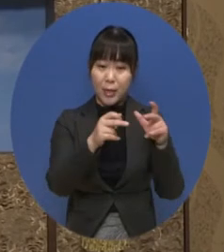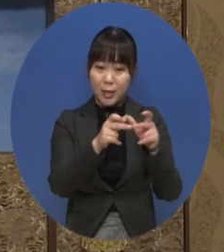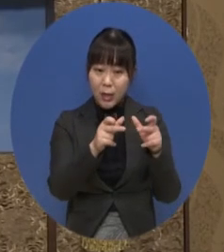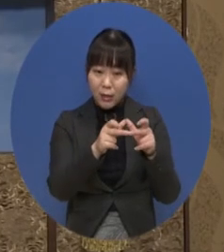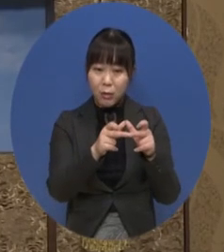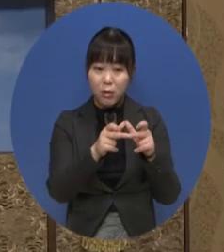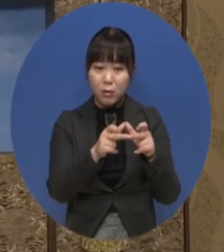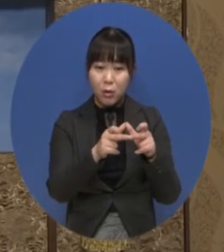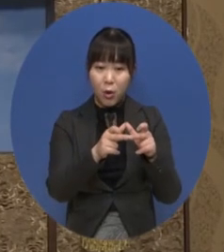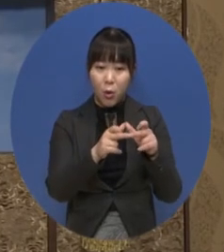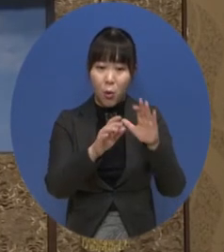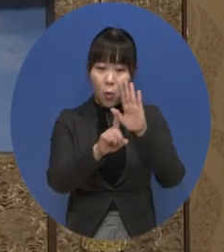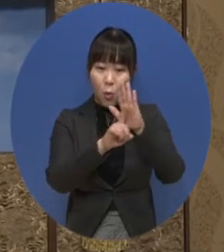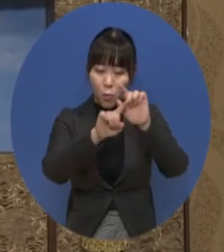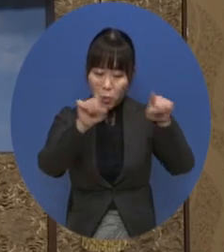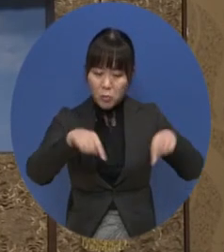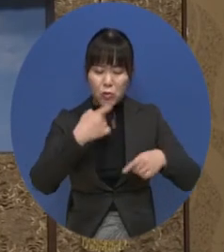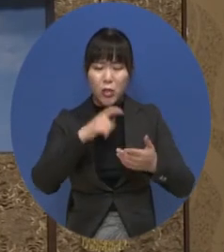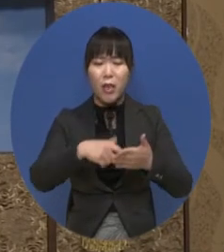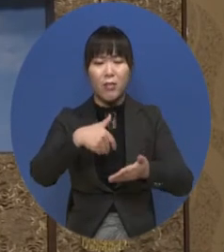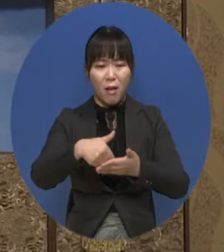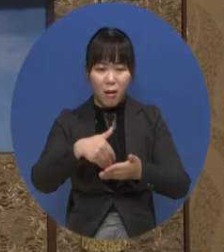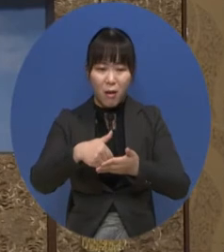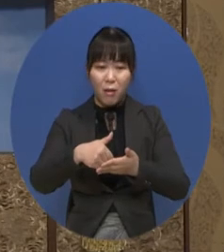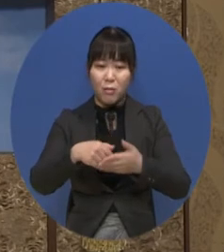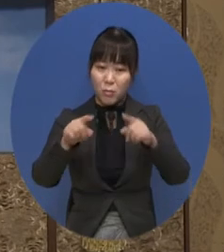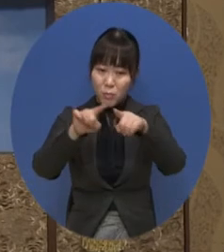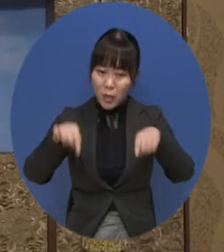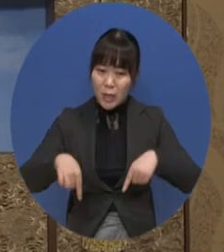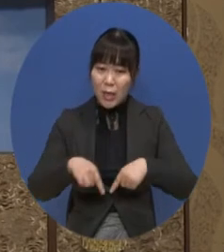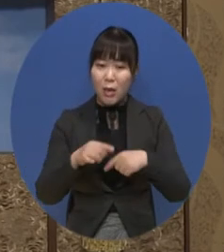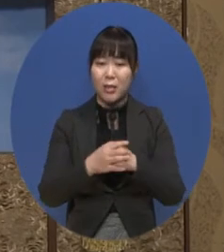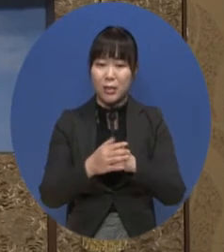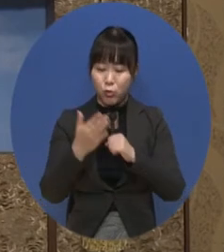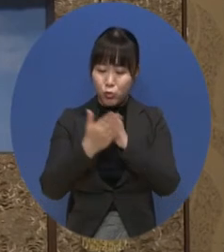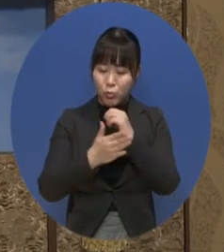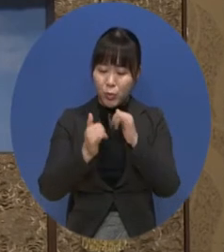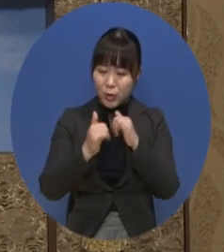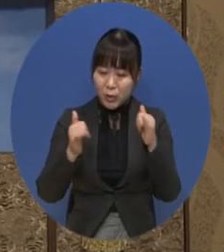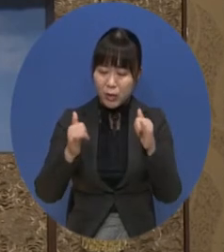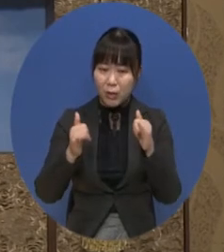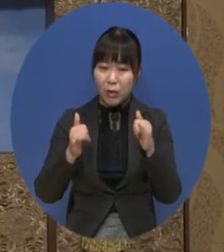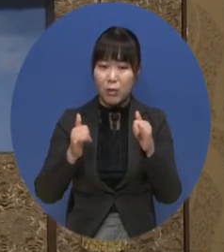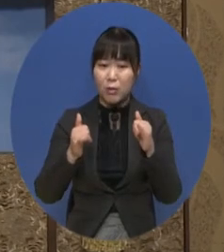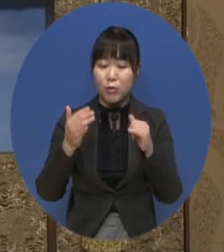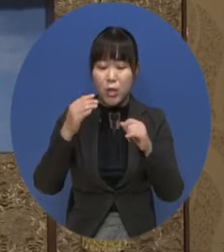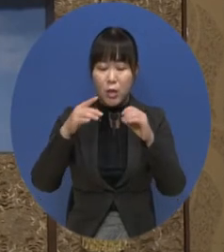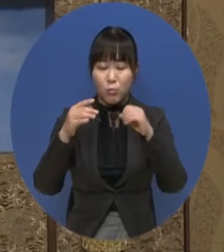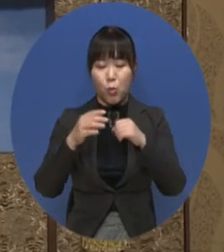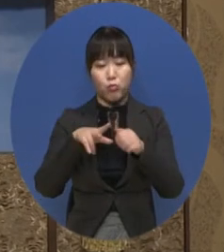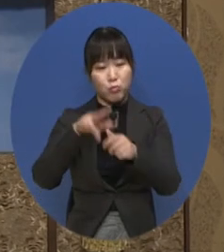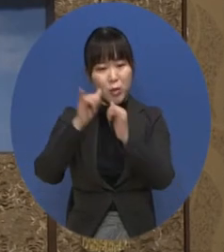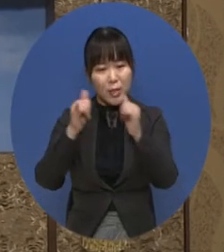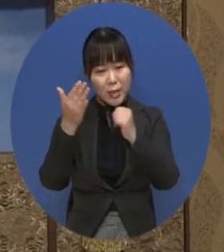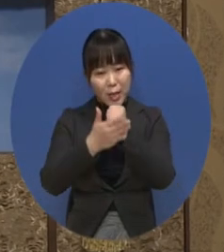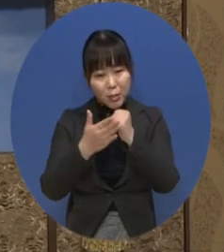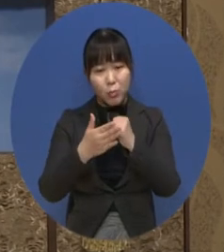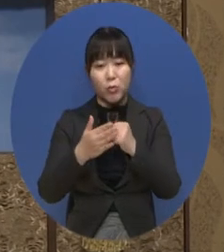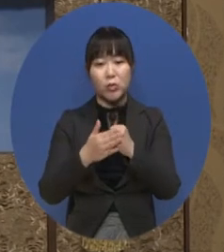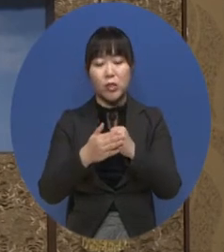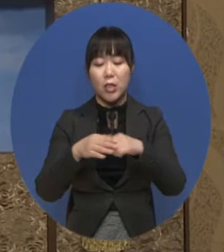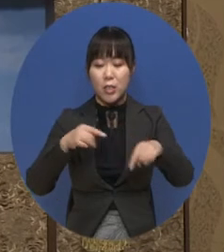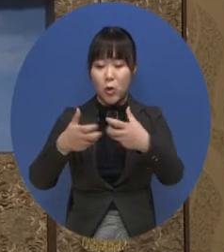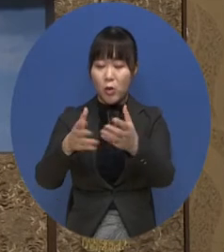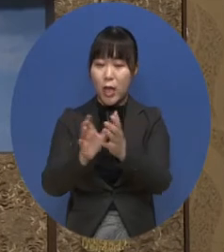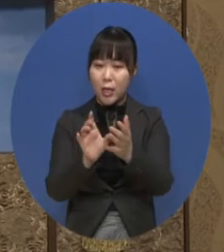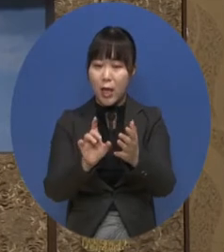분들이 공보물을 쓰게 해달라 투표용지에 후보자의 사진이나 그리고 로고를 정당 로고를 넣어달라 이런 요구를